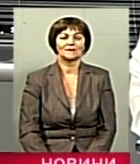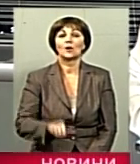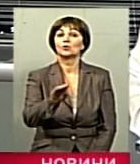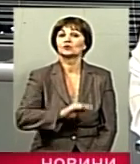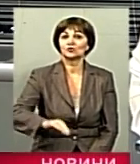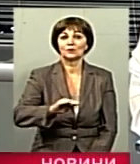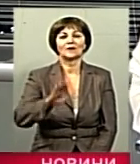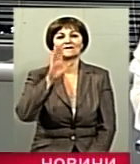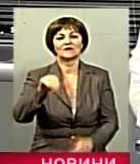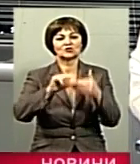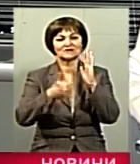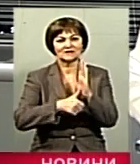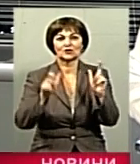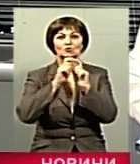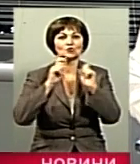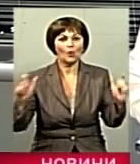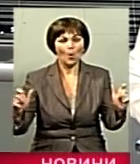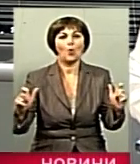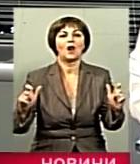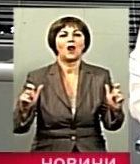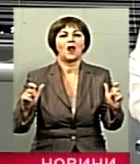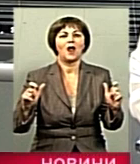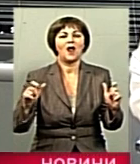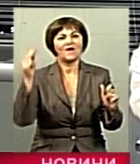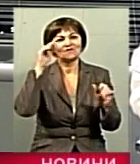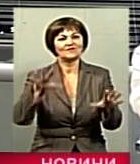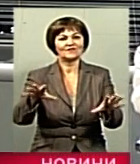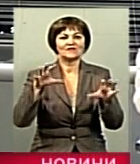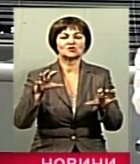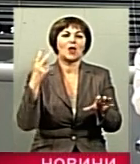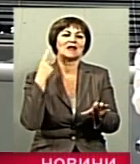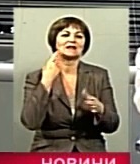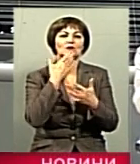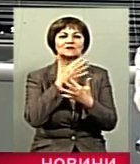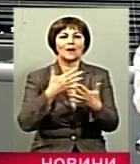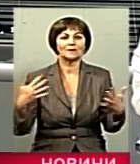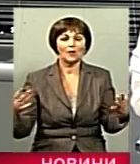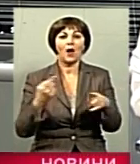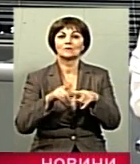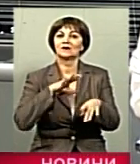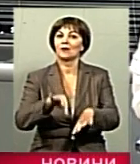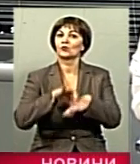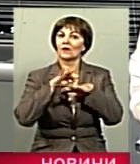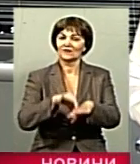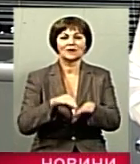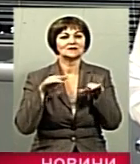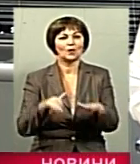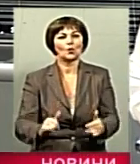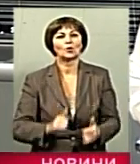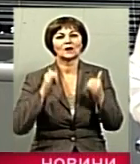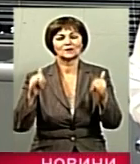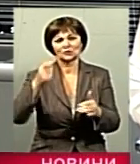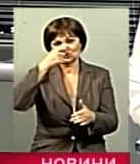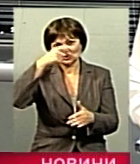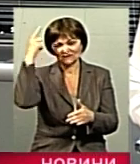У Житомирі у 16-й загальноосвітній школі із поглибленим вивченням іноземних мов учні та педагоги провели захід, який присвятили